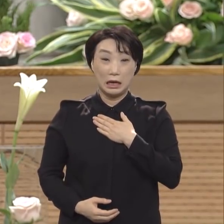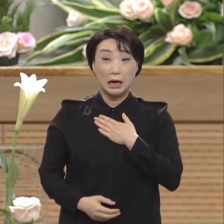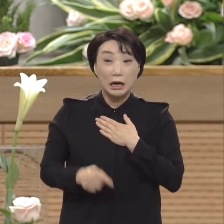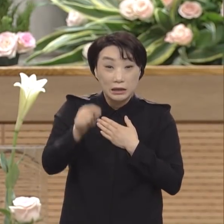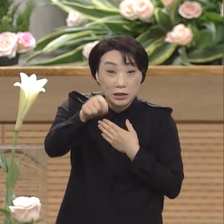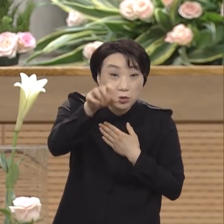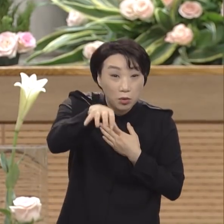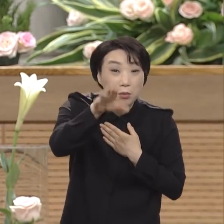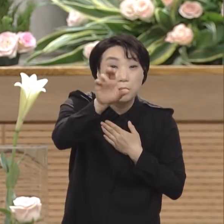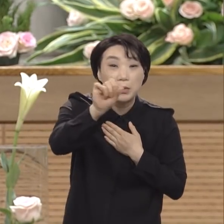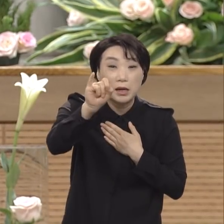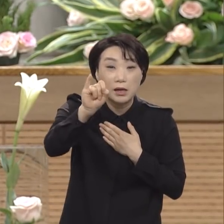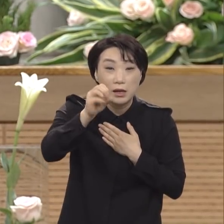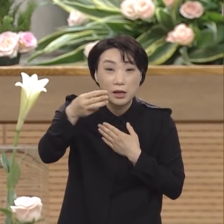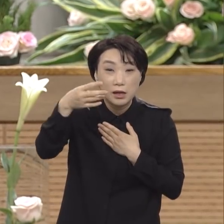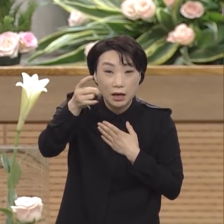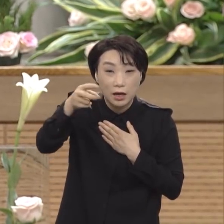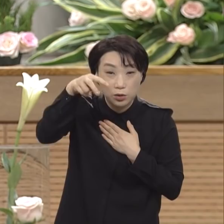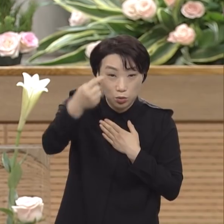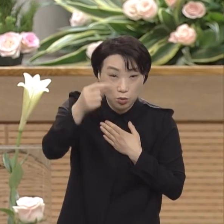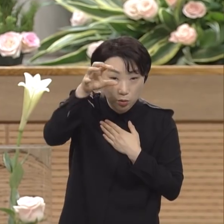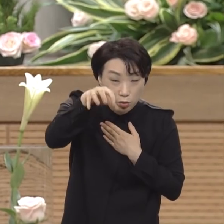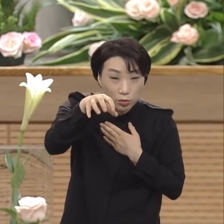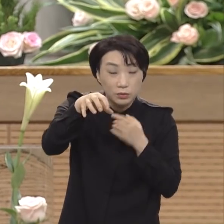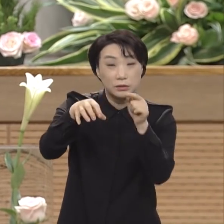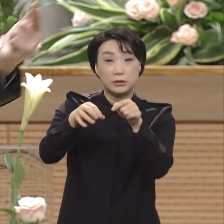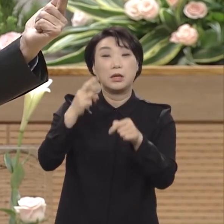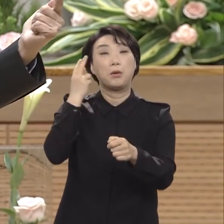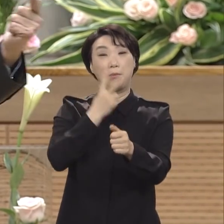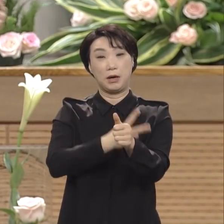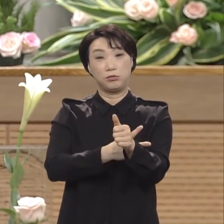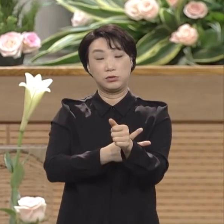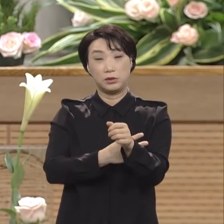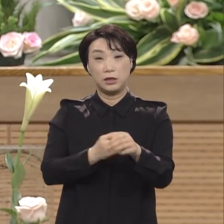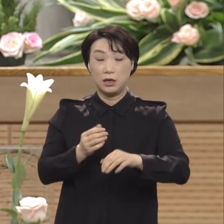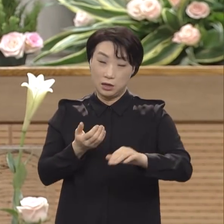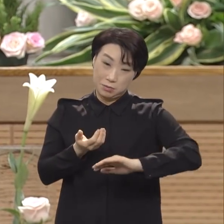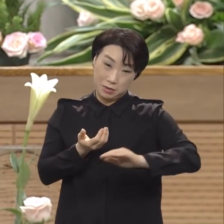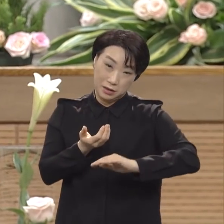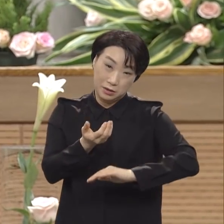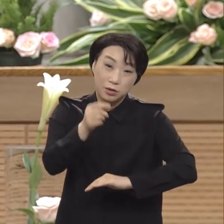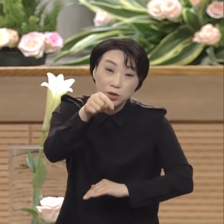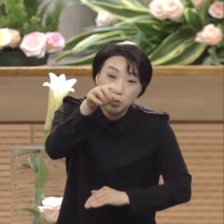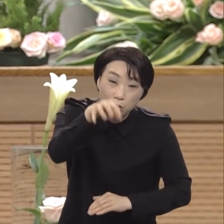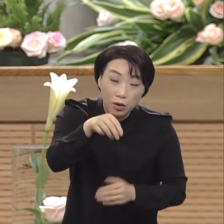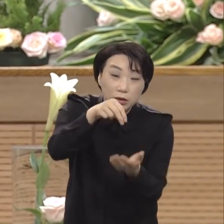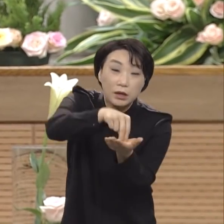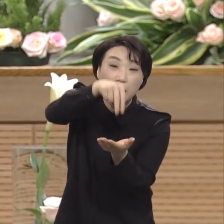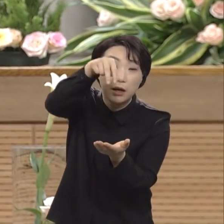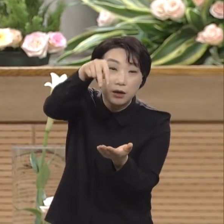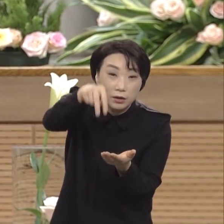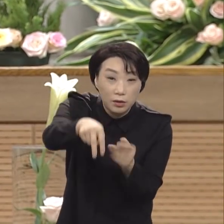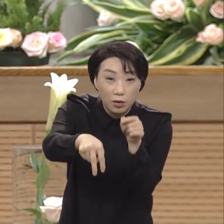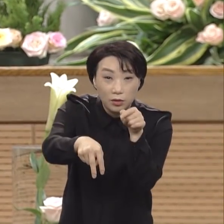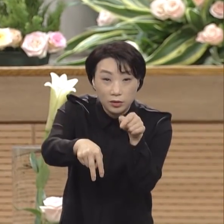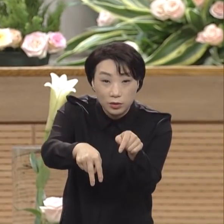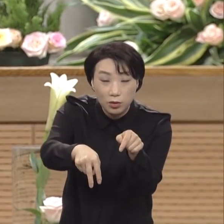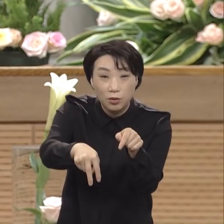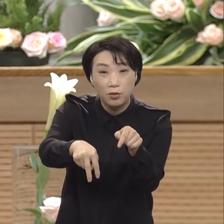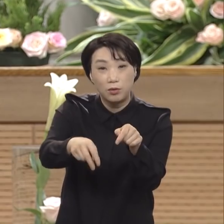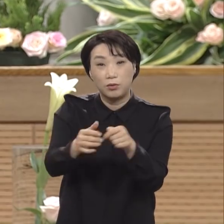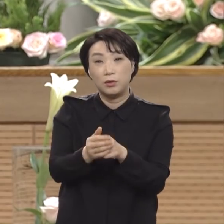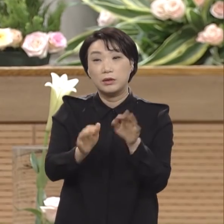밀레도 그 사도 바울이 배를 타고 밀레도서 내려서